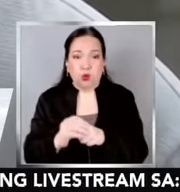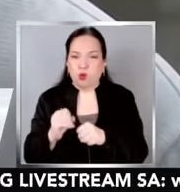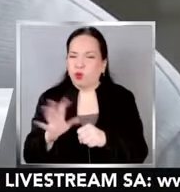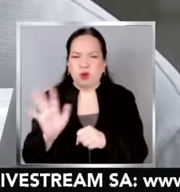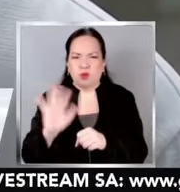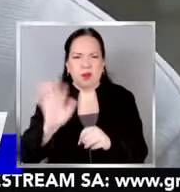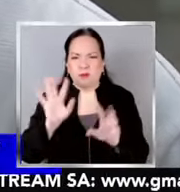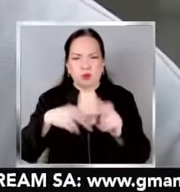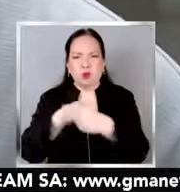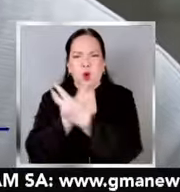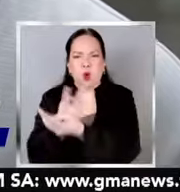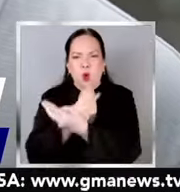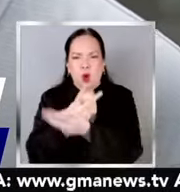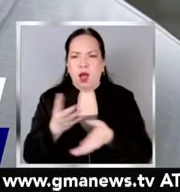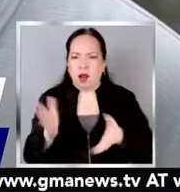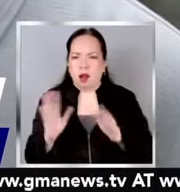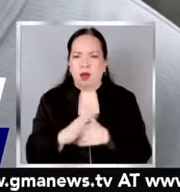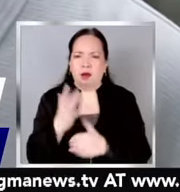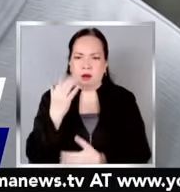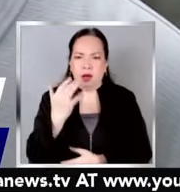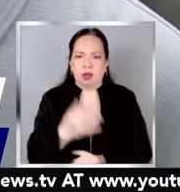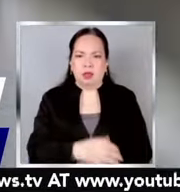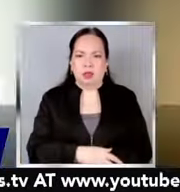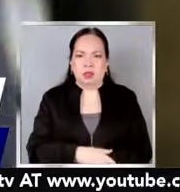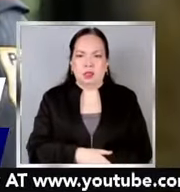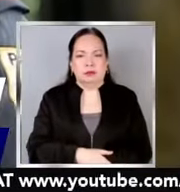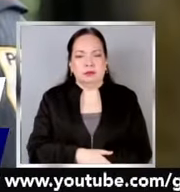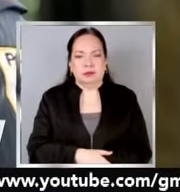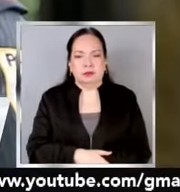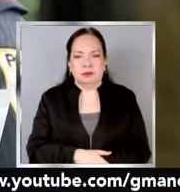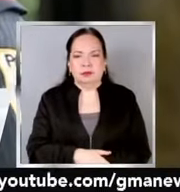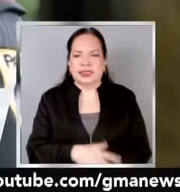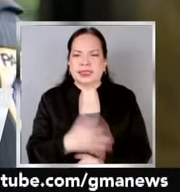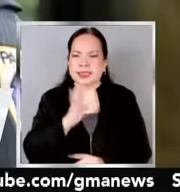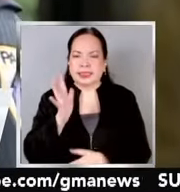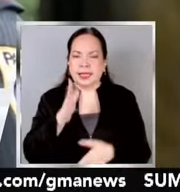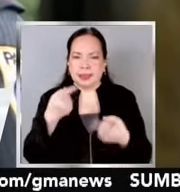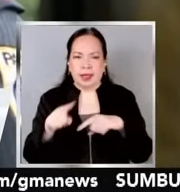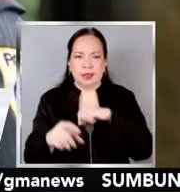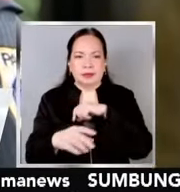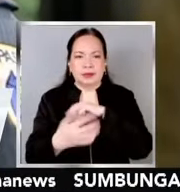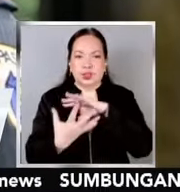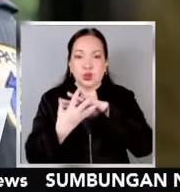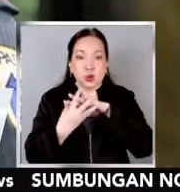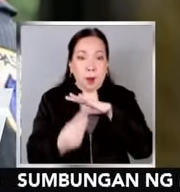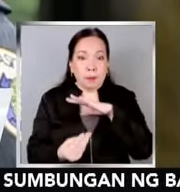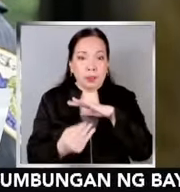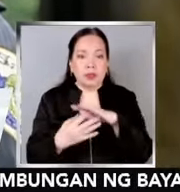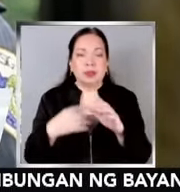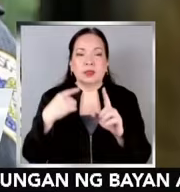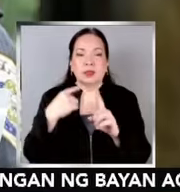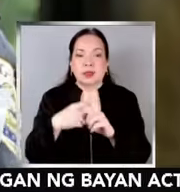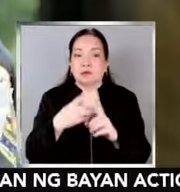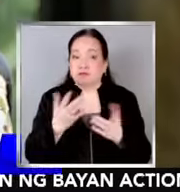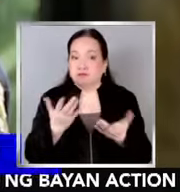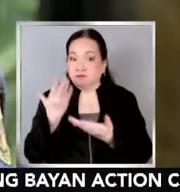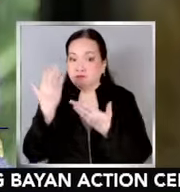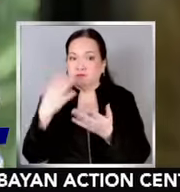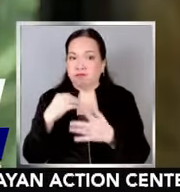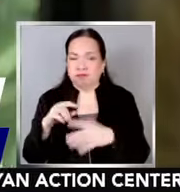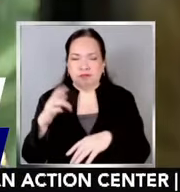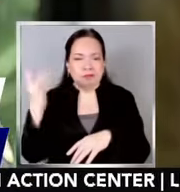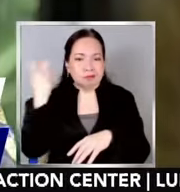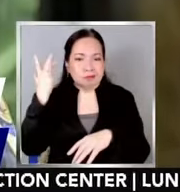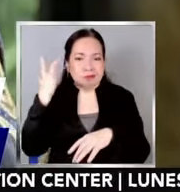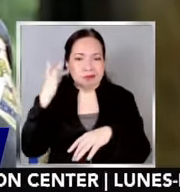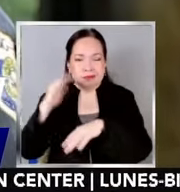motor para hindi maduplicate. Alagyan po natin ng mga alarm, burglar alarm o kaya mga safety